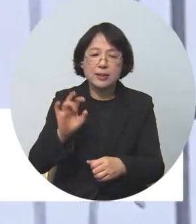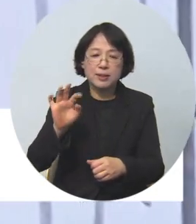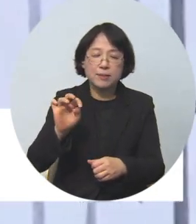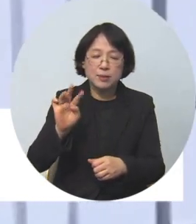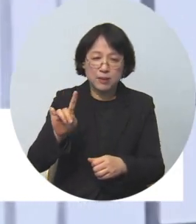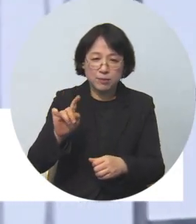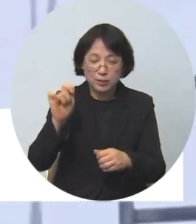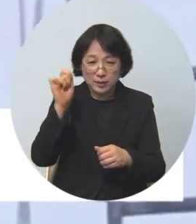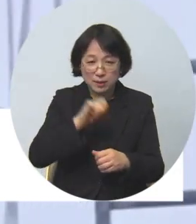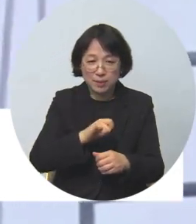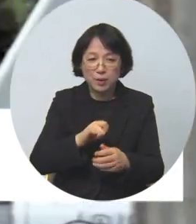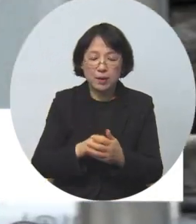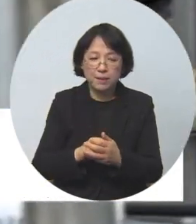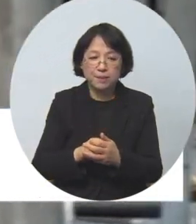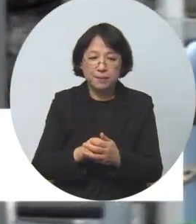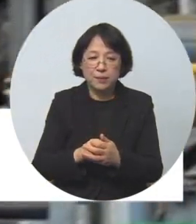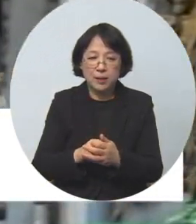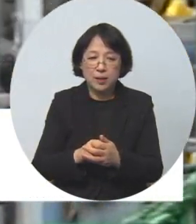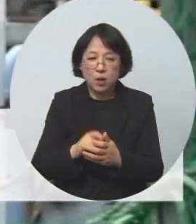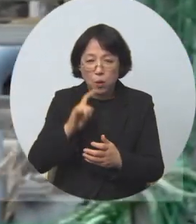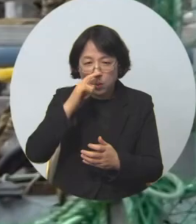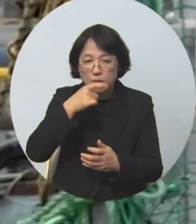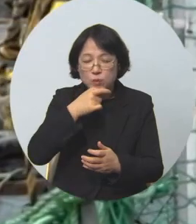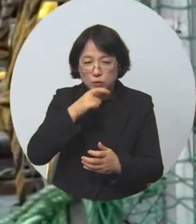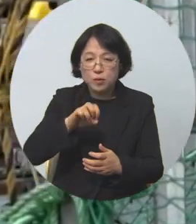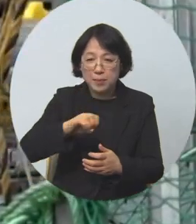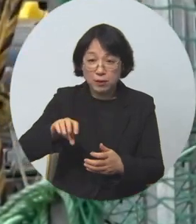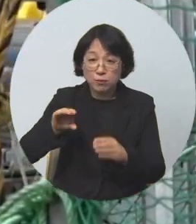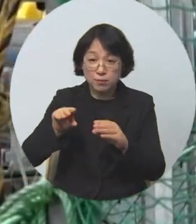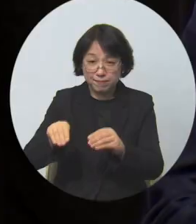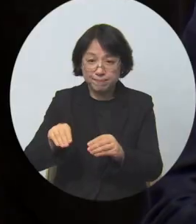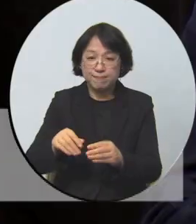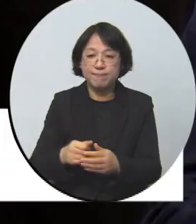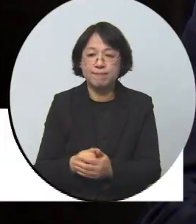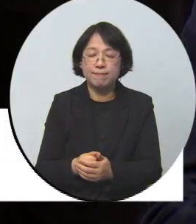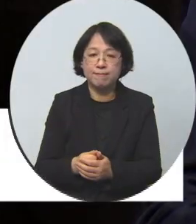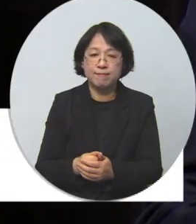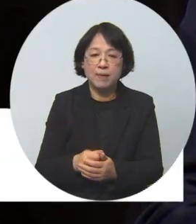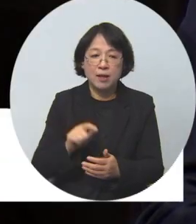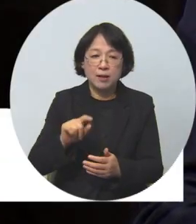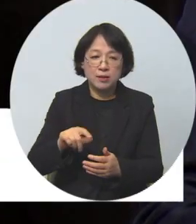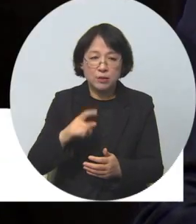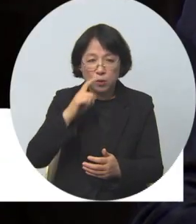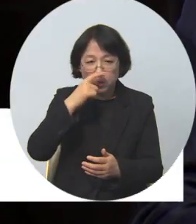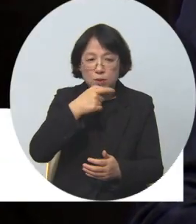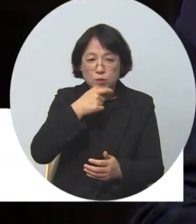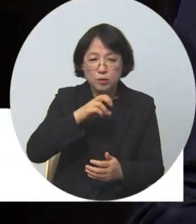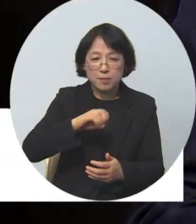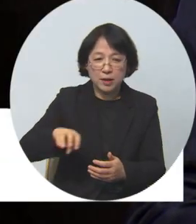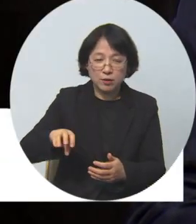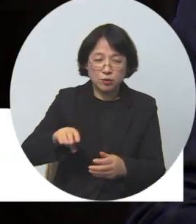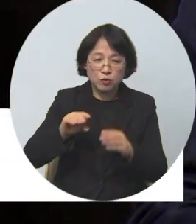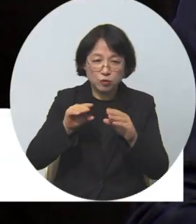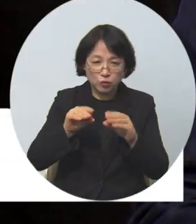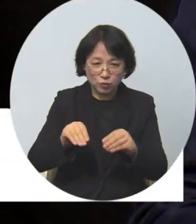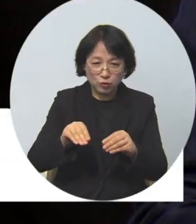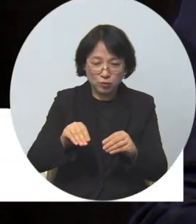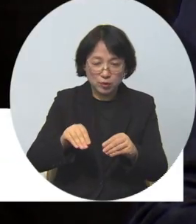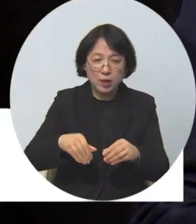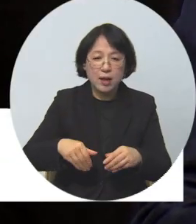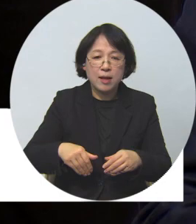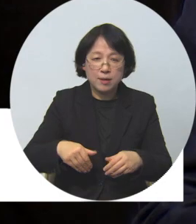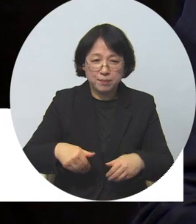제 1원전 오염수 방류를 수동으로 중단했습니다이는 오염수 방류를 그 중단해 할